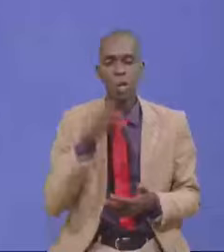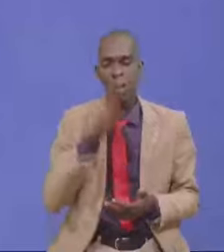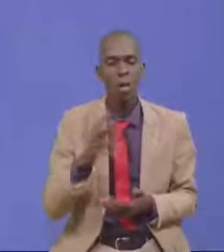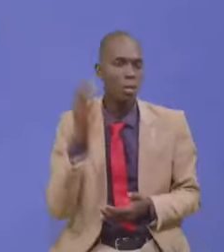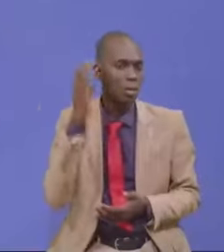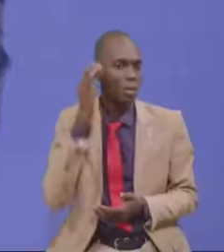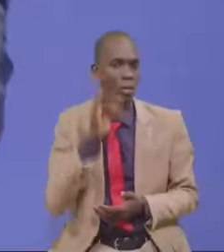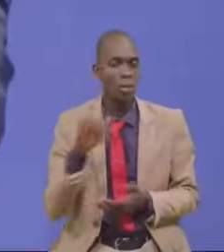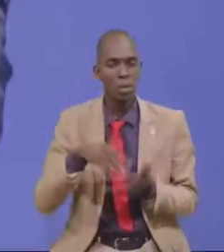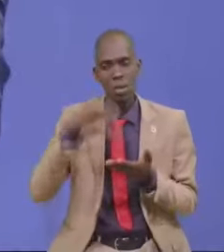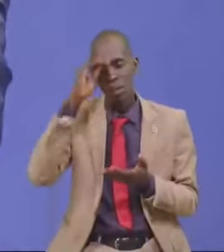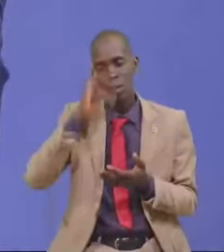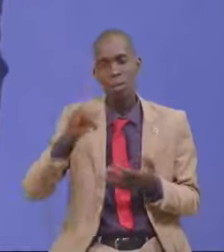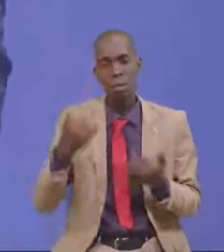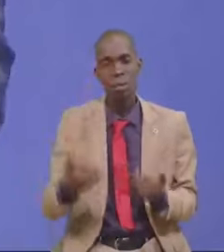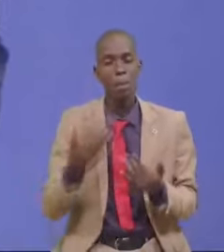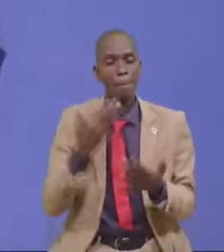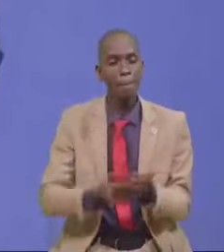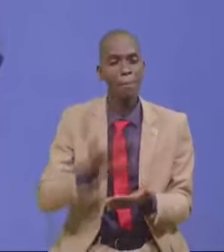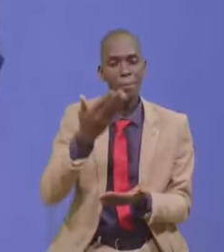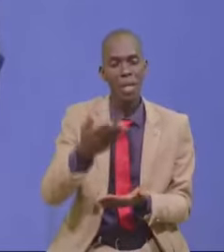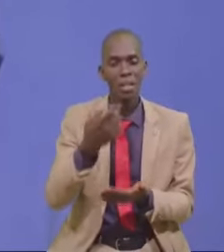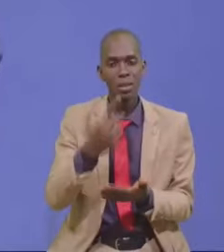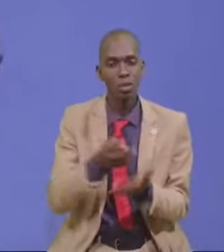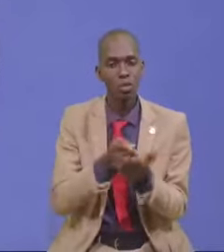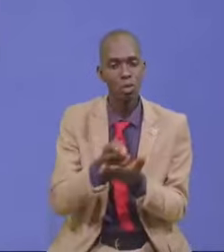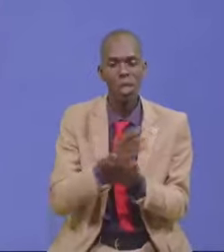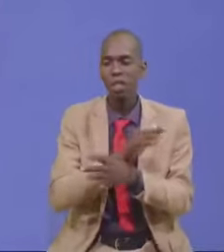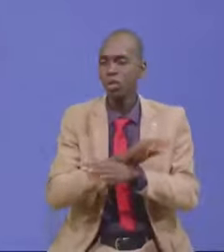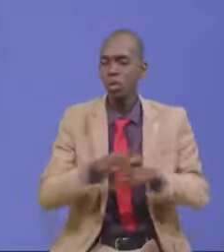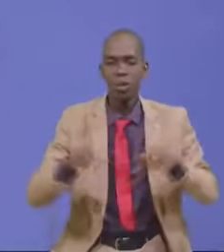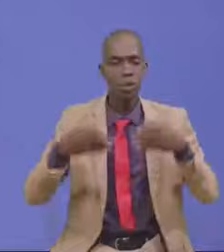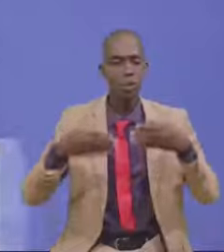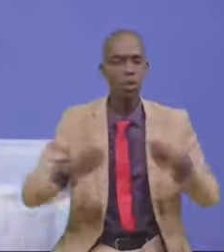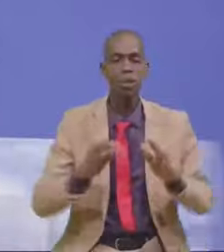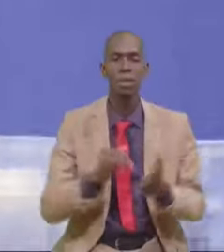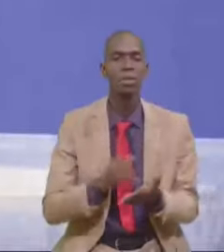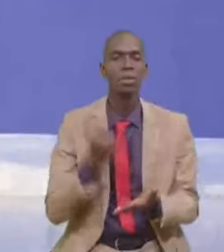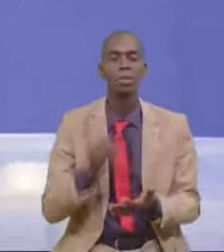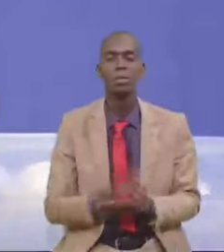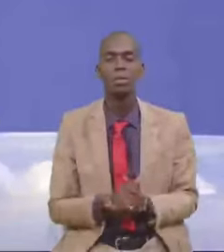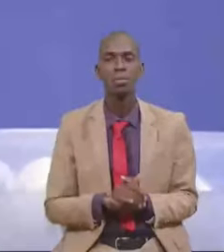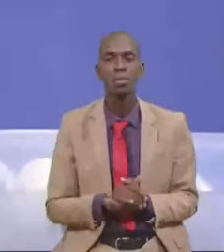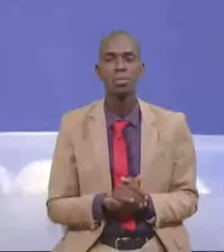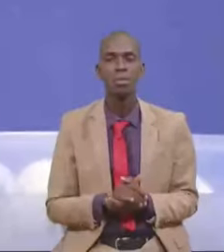À qui est la vérité, ne la vend pas. Vous connaissez, vous